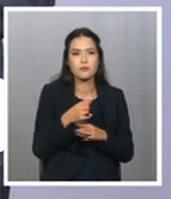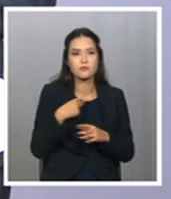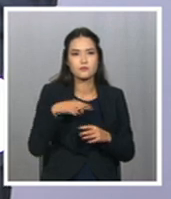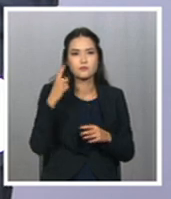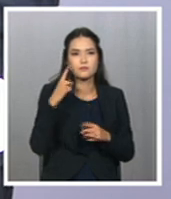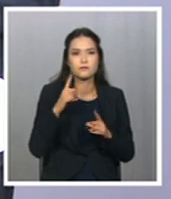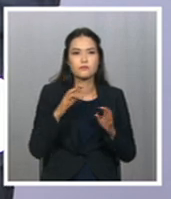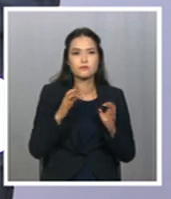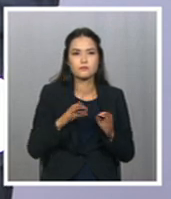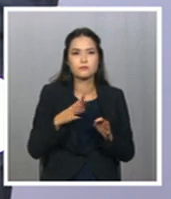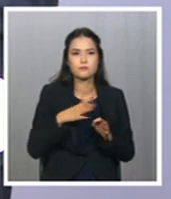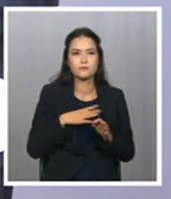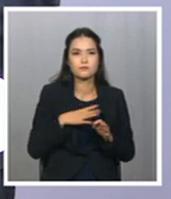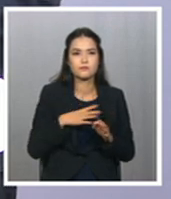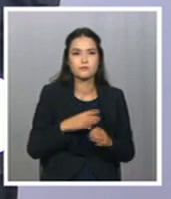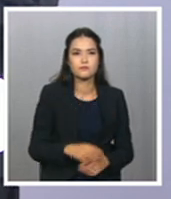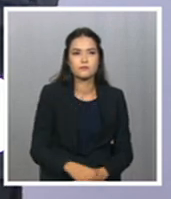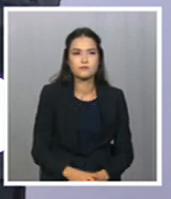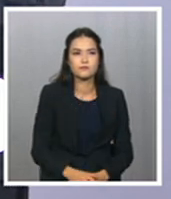деп есептеймін.